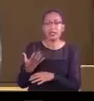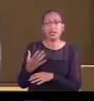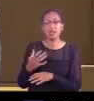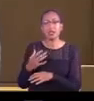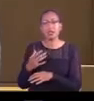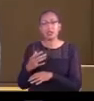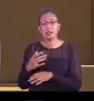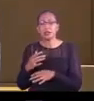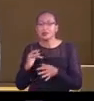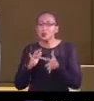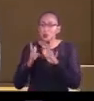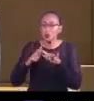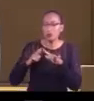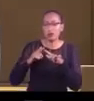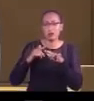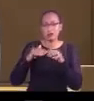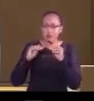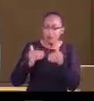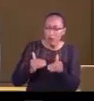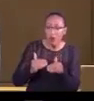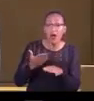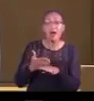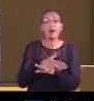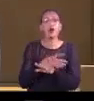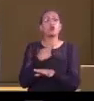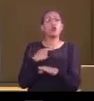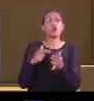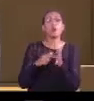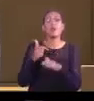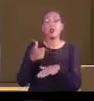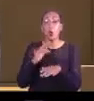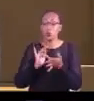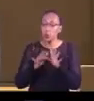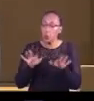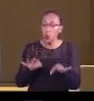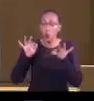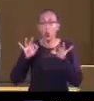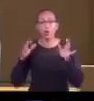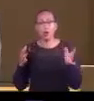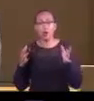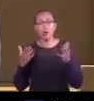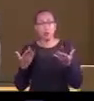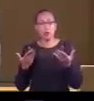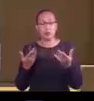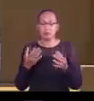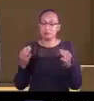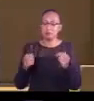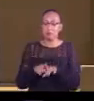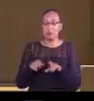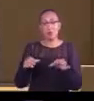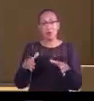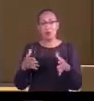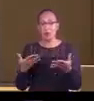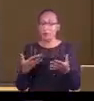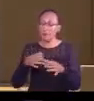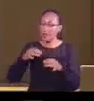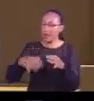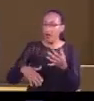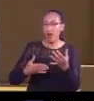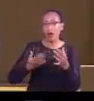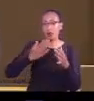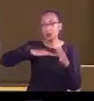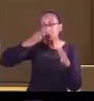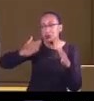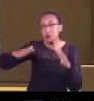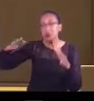était à l'arrêt avant juin 2021. Or, en même temps, on présente un bilan avec des courbes,